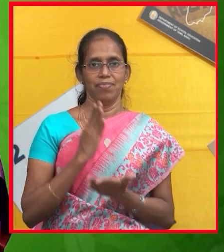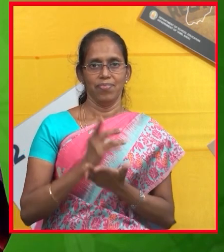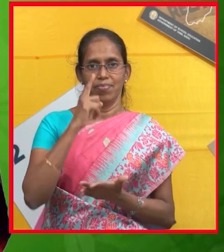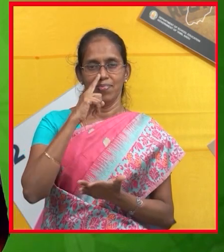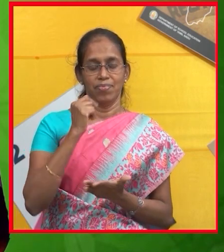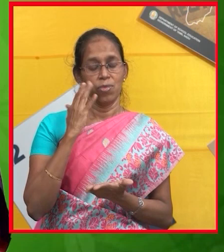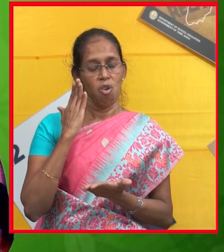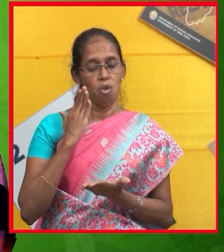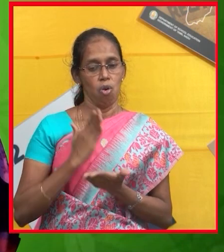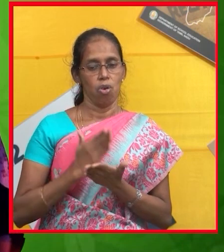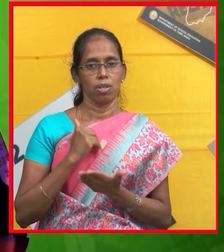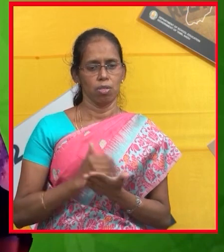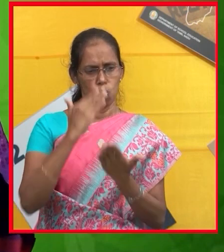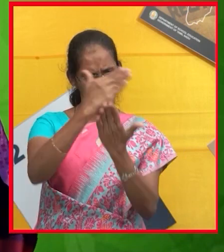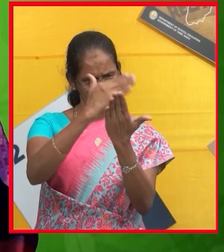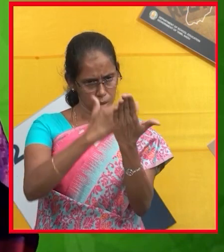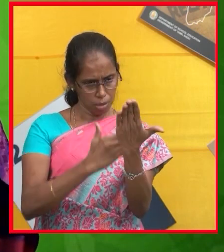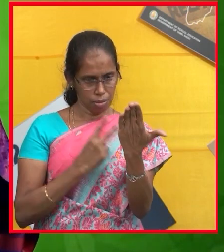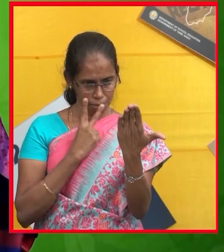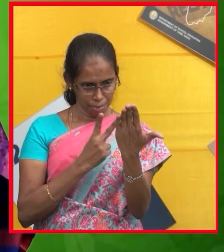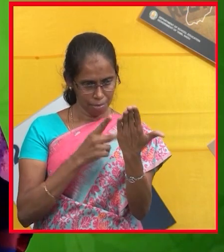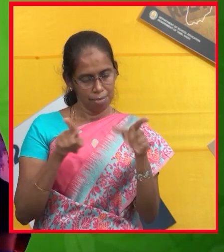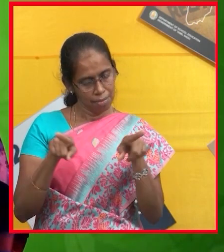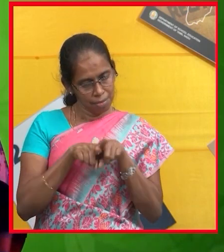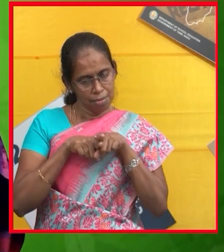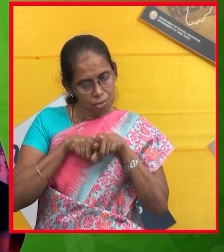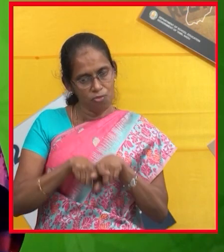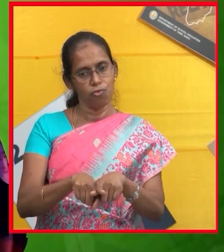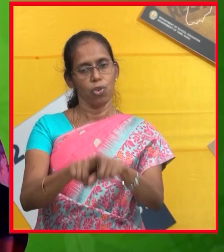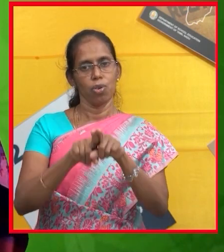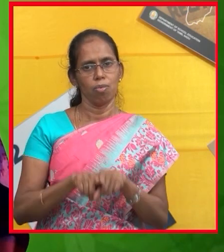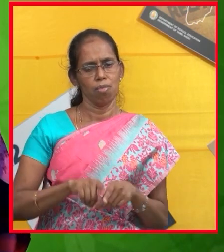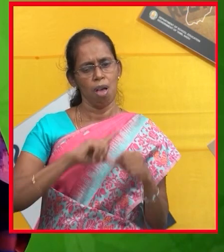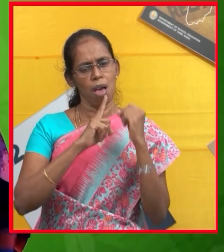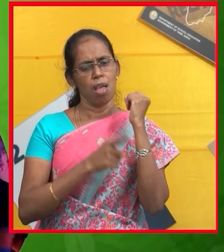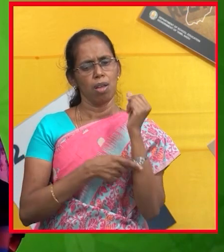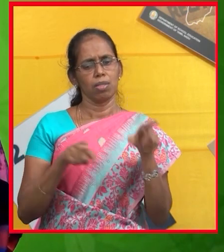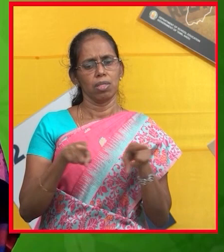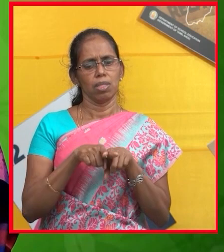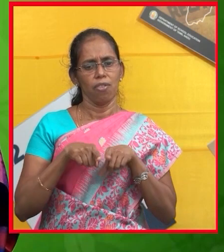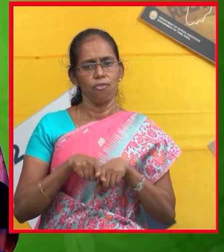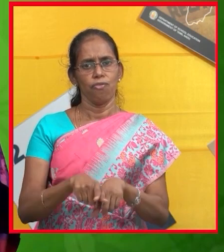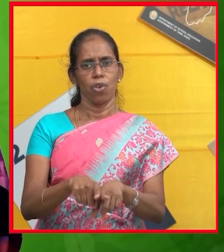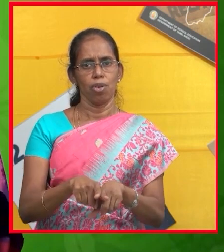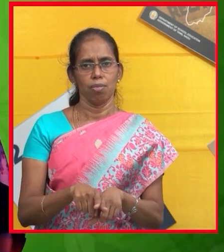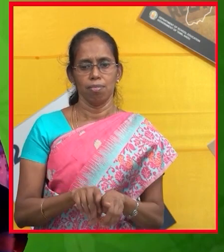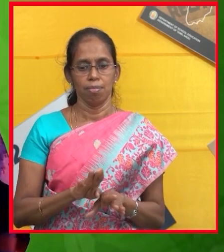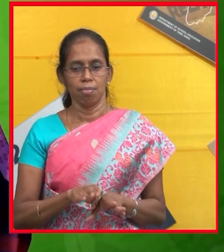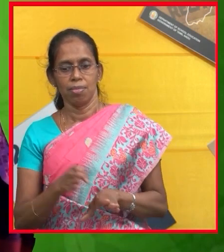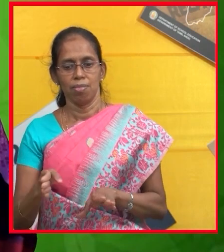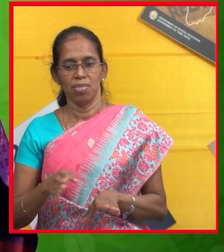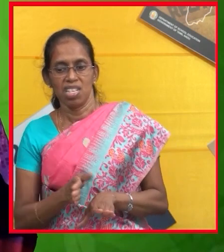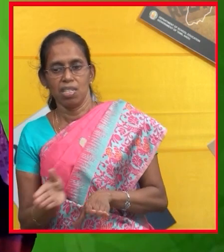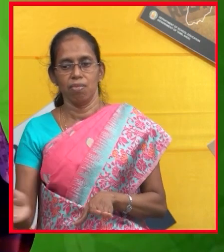வந்து என்ன ரூல்ஸ் வந்து கொடுத்துருக்காங்களோ அதை வந்து கடைசி வரைக்கும் நம்ம என்ன செய்யணும், ஃபாலோ பண்ணணும். அதுலேருந்து கொஞ்சம் கூட